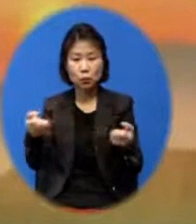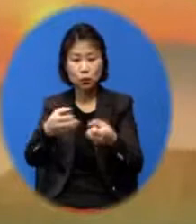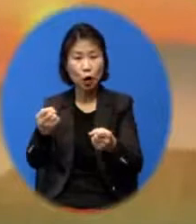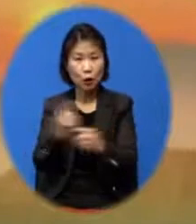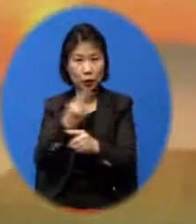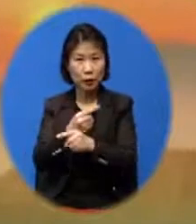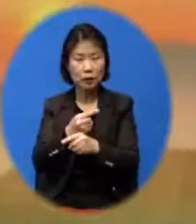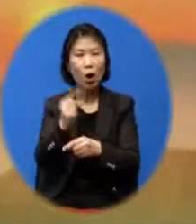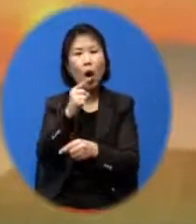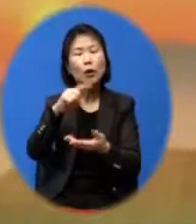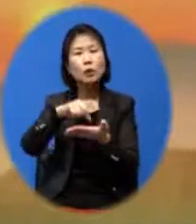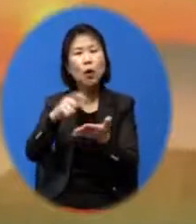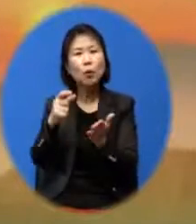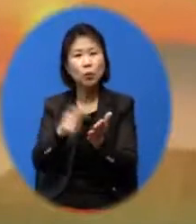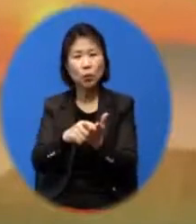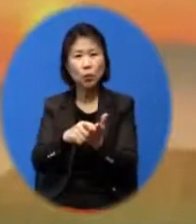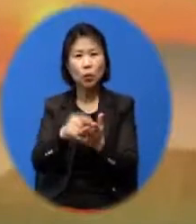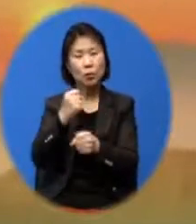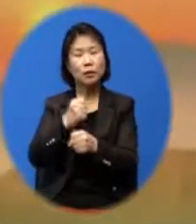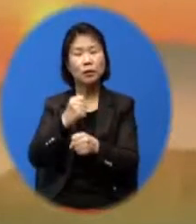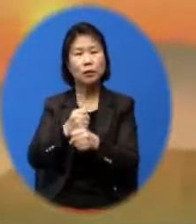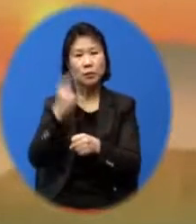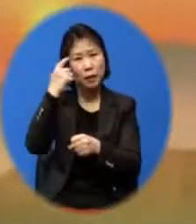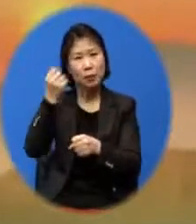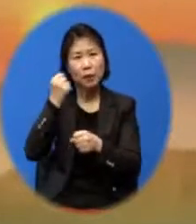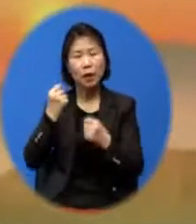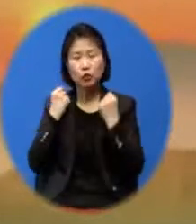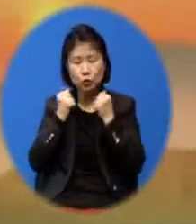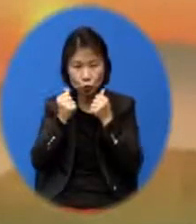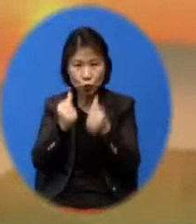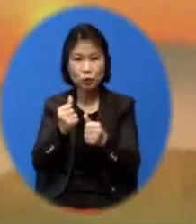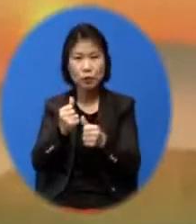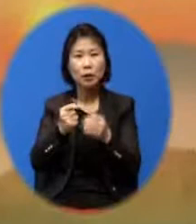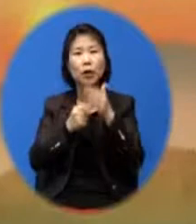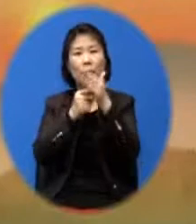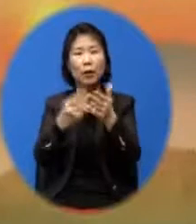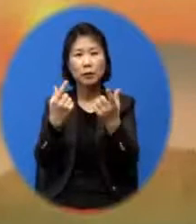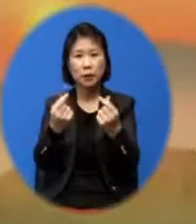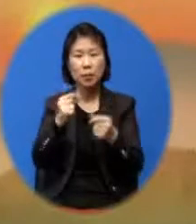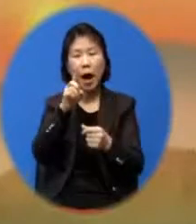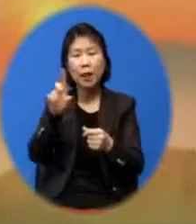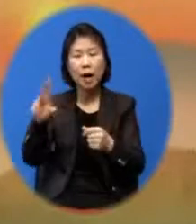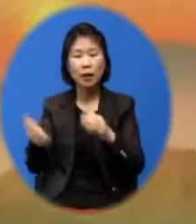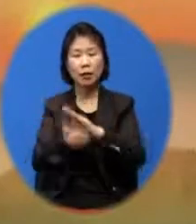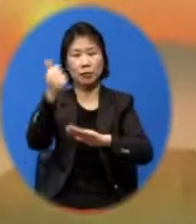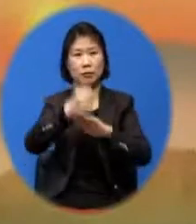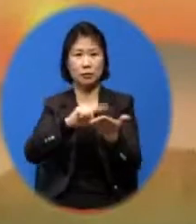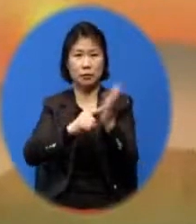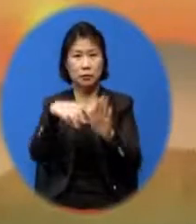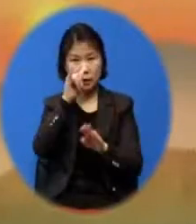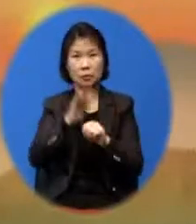이제 어느 정도 체계가 잡혔다고 생각합니다. 꾸준히 추진해온 만큼 이제 하나씩 성과도 나오고